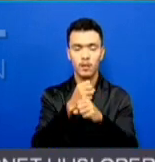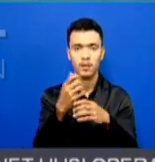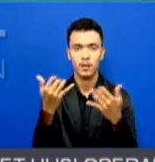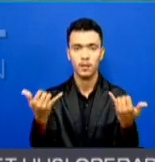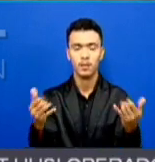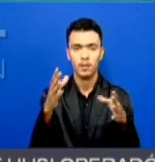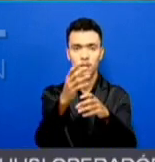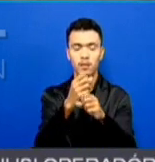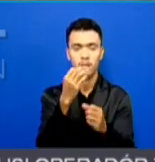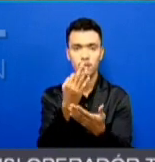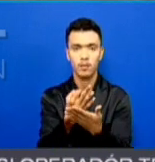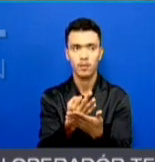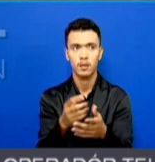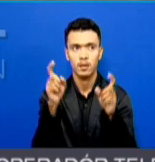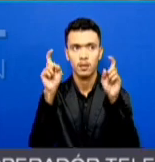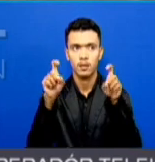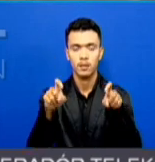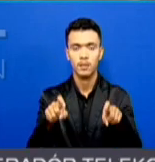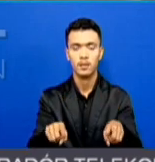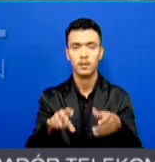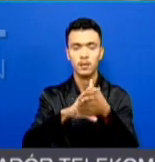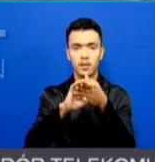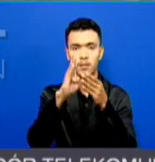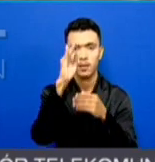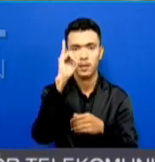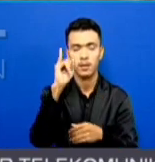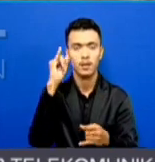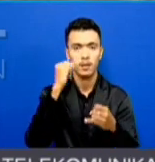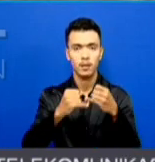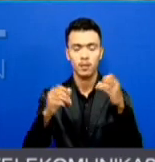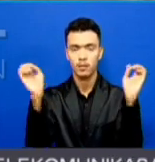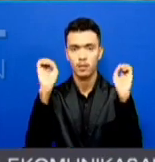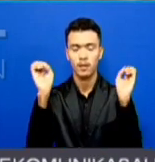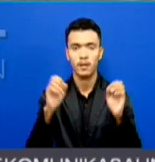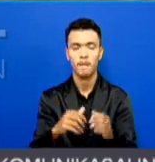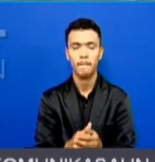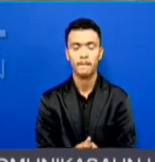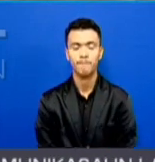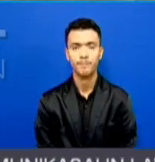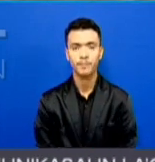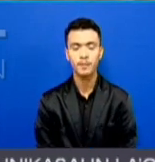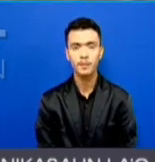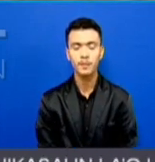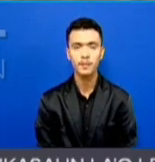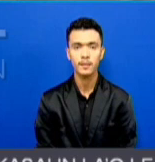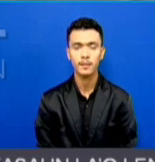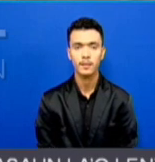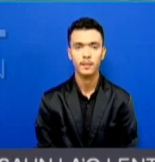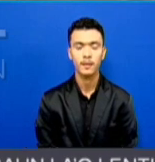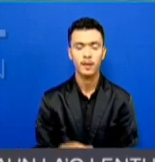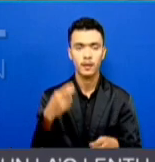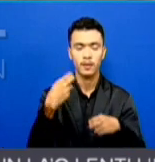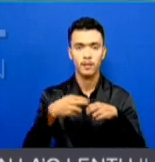simosane ba den se perjizene be i ne be imus la ihanta emida kondisa hasne at tulubo malian mus aras